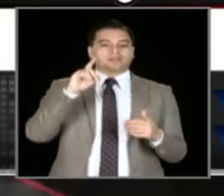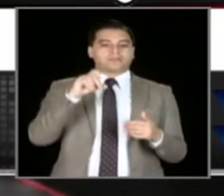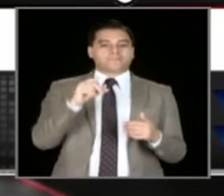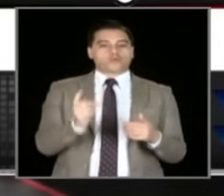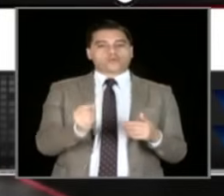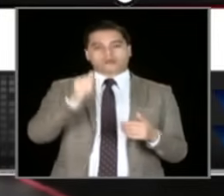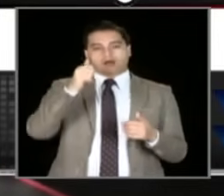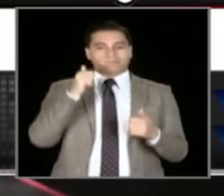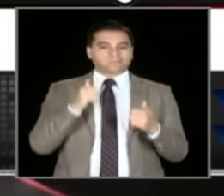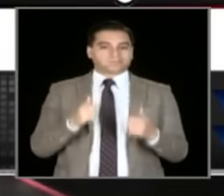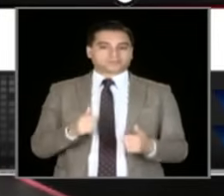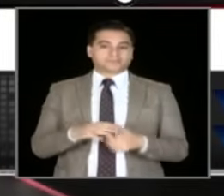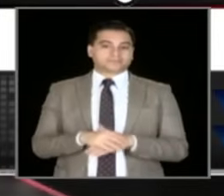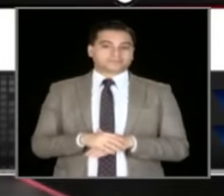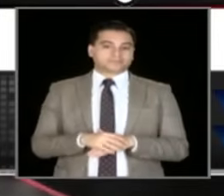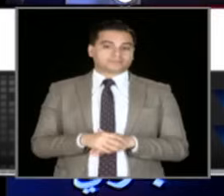تامبورا.